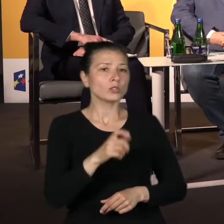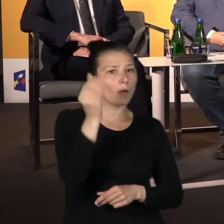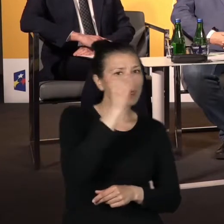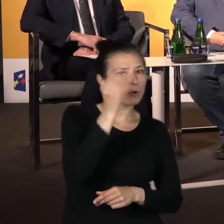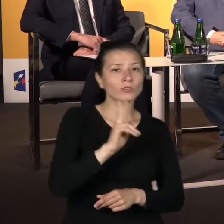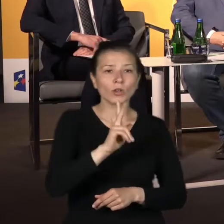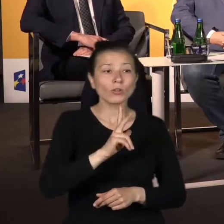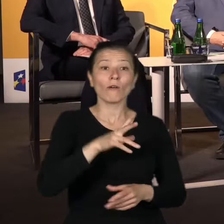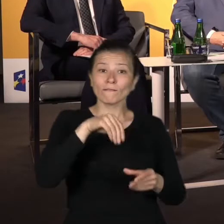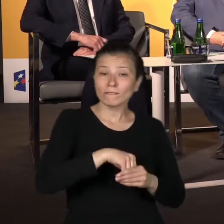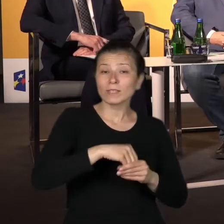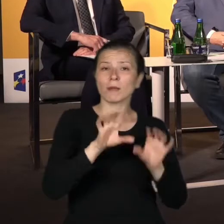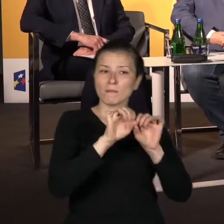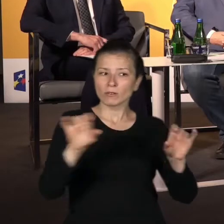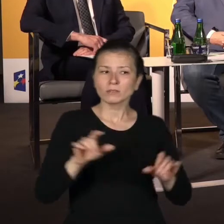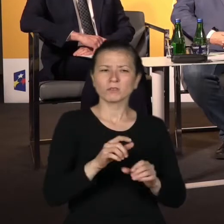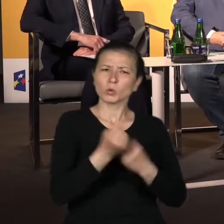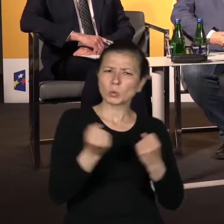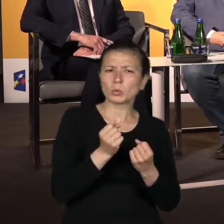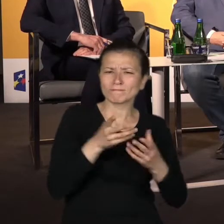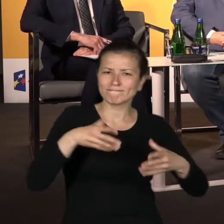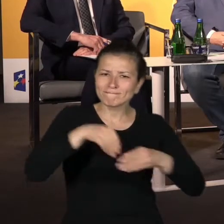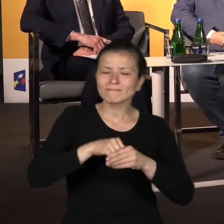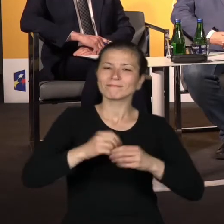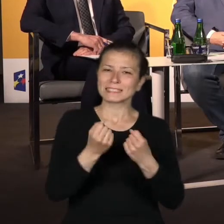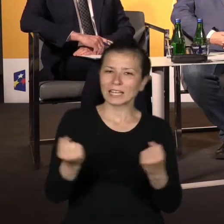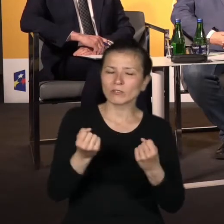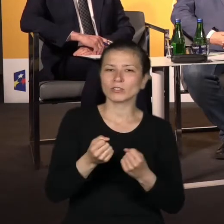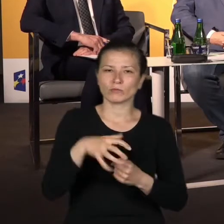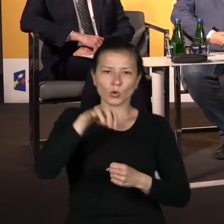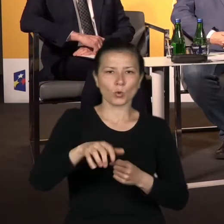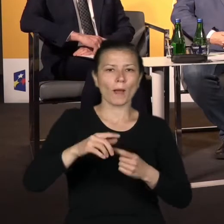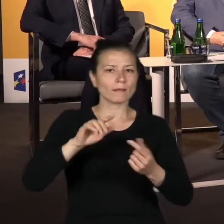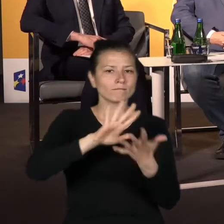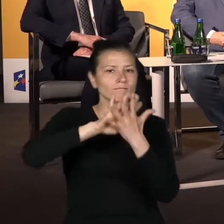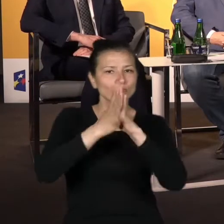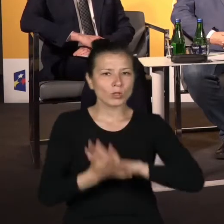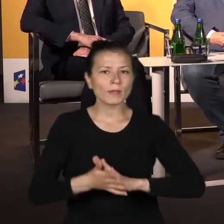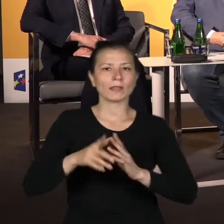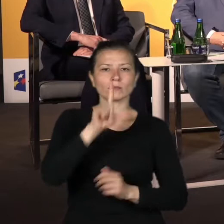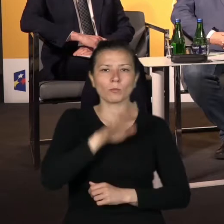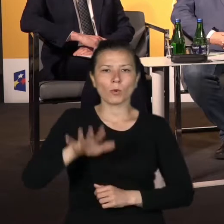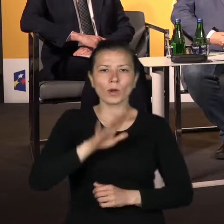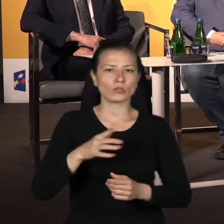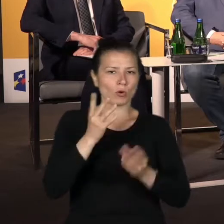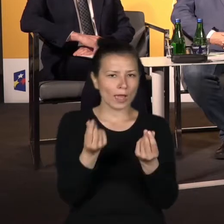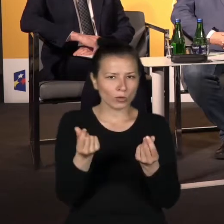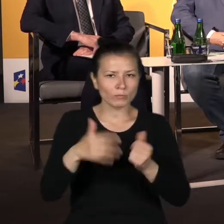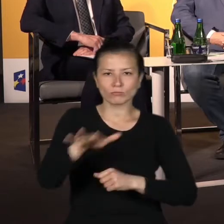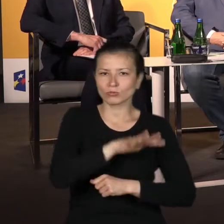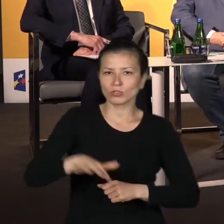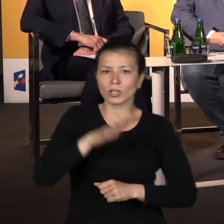profesorowie, są głęboko zaangażowani w procesy przemian społeczno-ekonomicznych, przestrzennych na poziomie